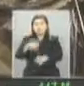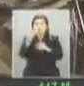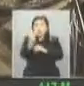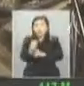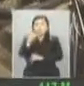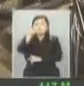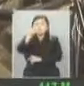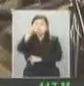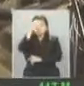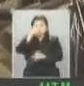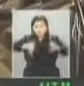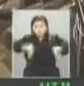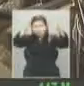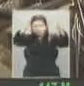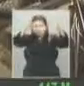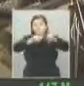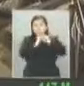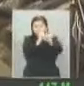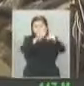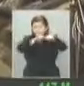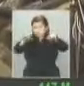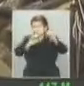ราะอาคารนั้นไม่ได้มาตรฐานค่ะ